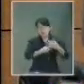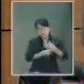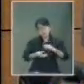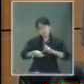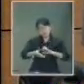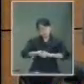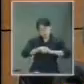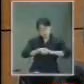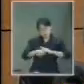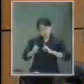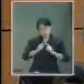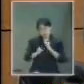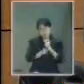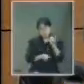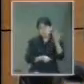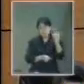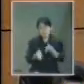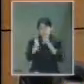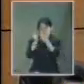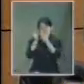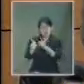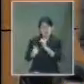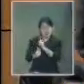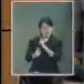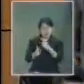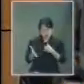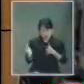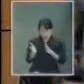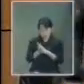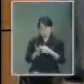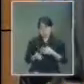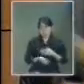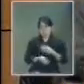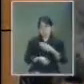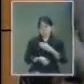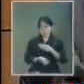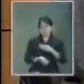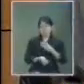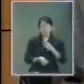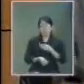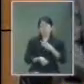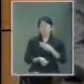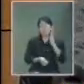จังผมอยู่ด้วยกันผมยังไม่กล้ากอดเลยกลัวเอามีดแทงผม